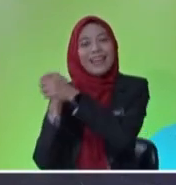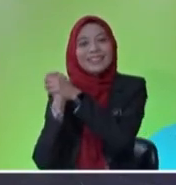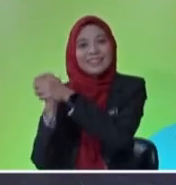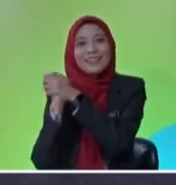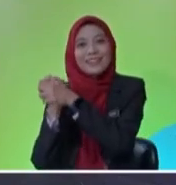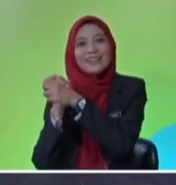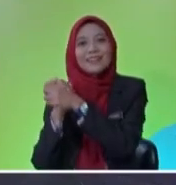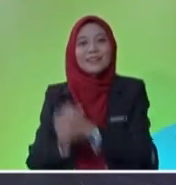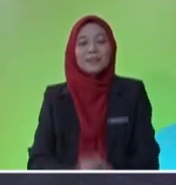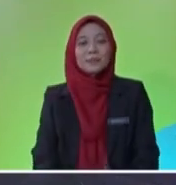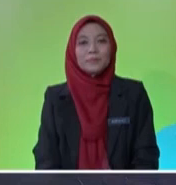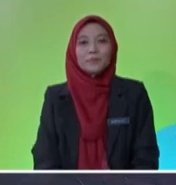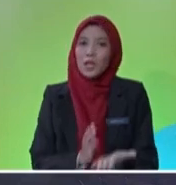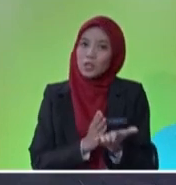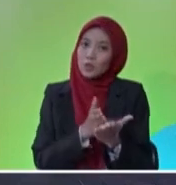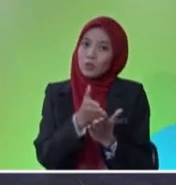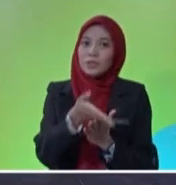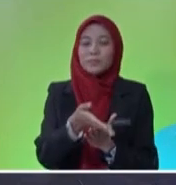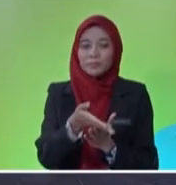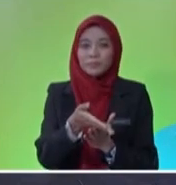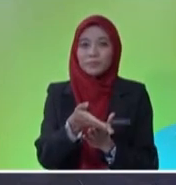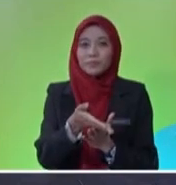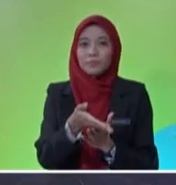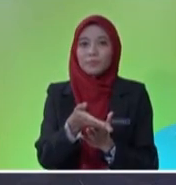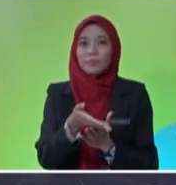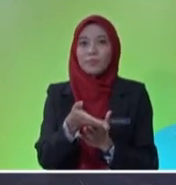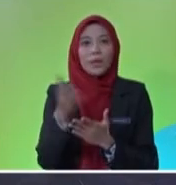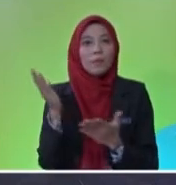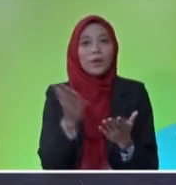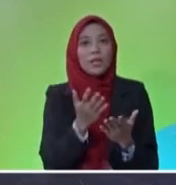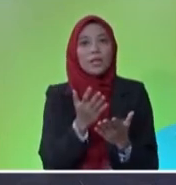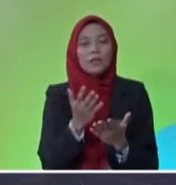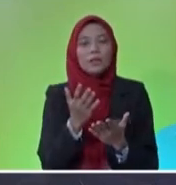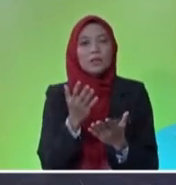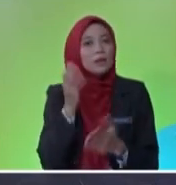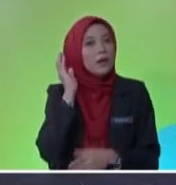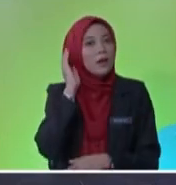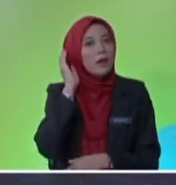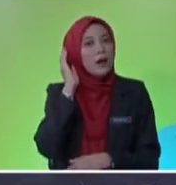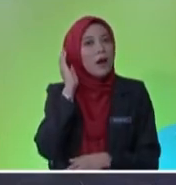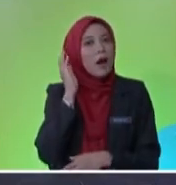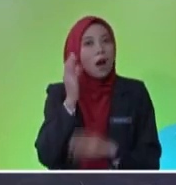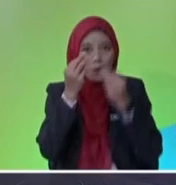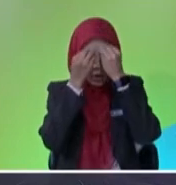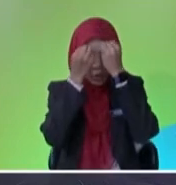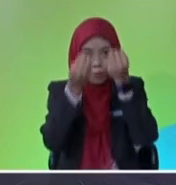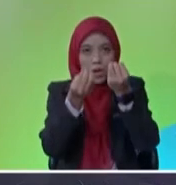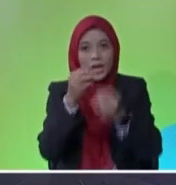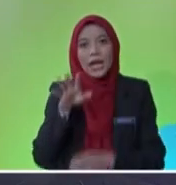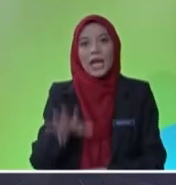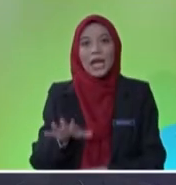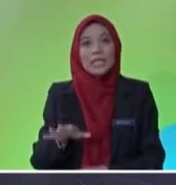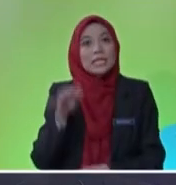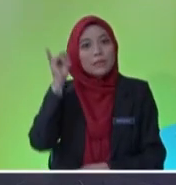seterusnya sego Ki seterusnya mandi kita dengar pula makluman dari adik Imat